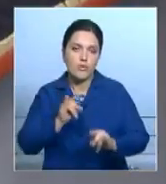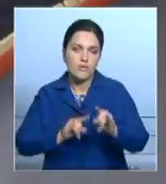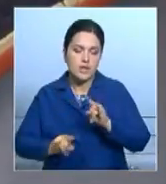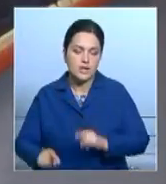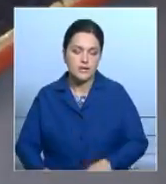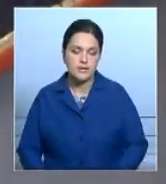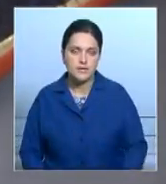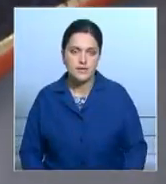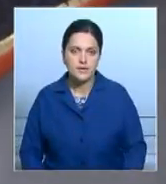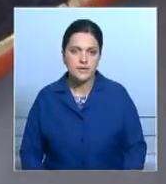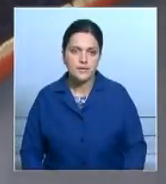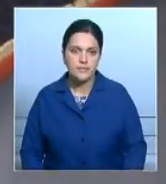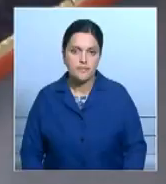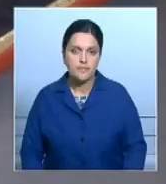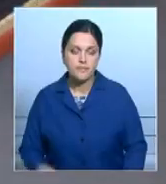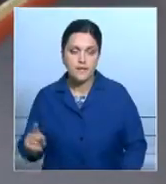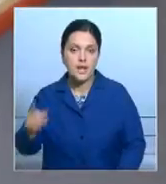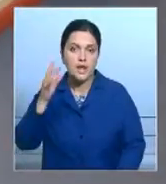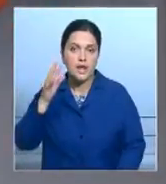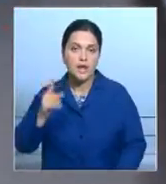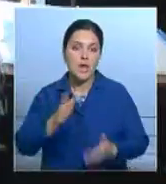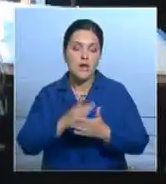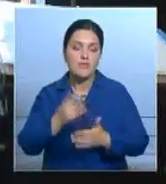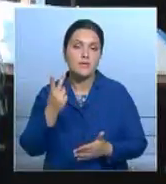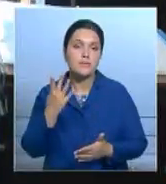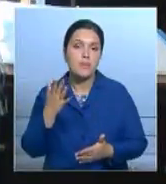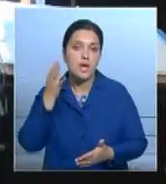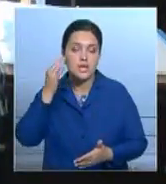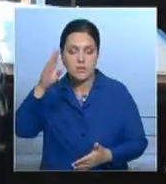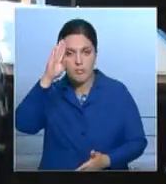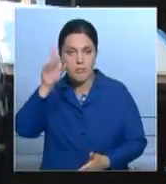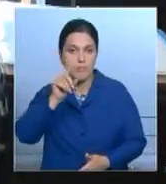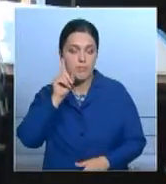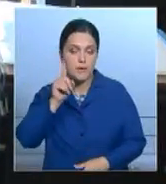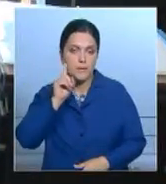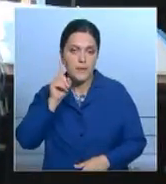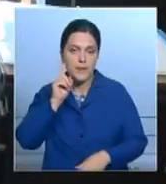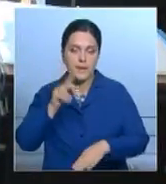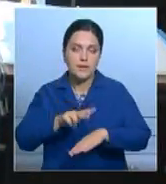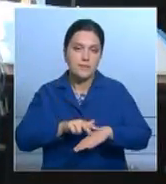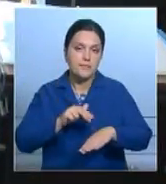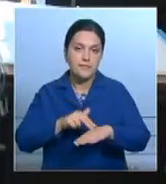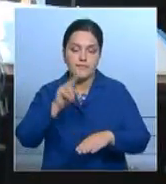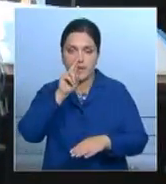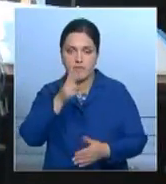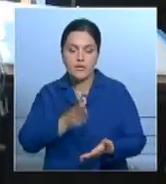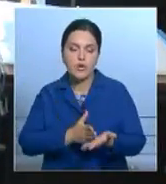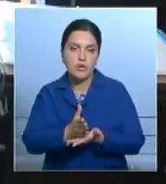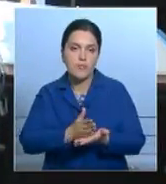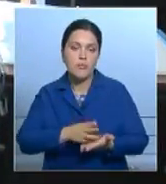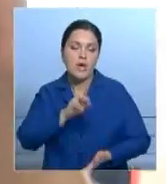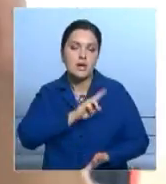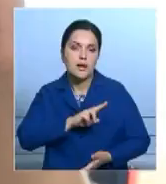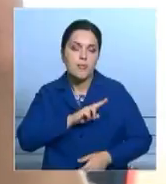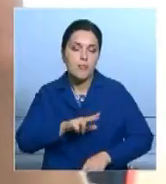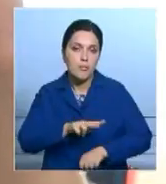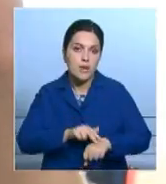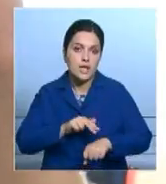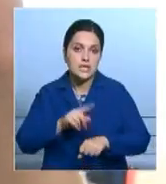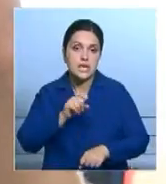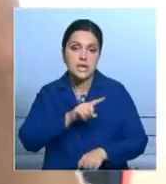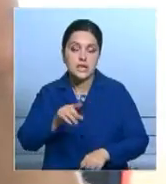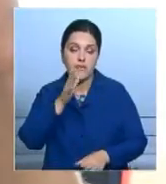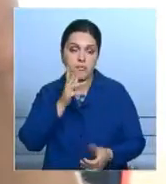уговорить. Азамат Шериизданов – ровесник независимости Казахстана. Ему 25 лет, 2 года как работает участковым инспектором. За это